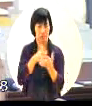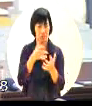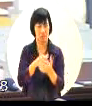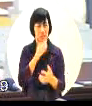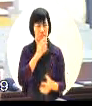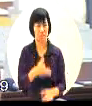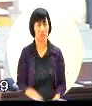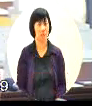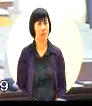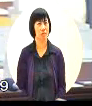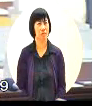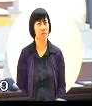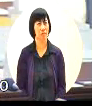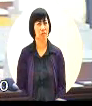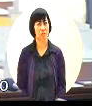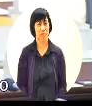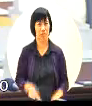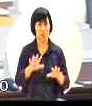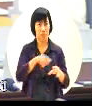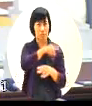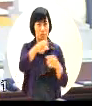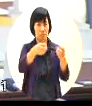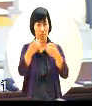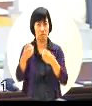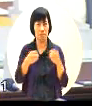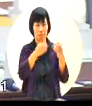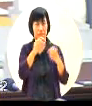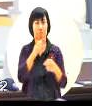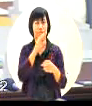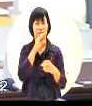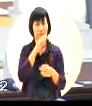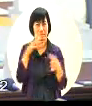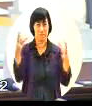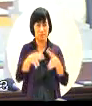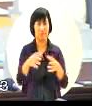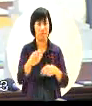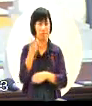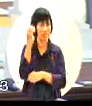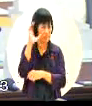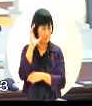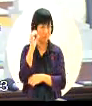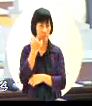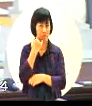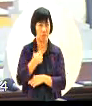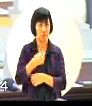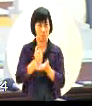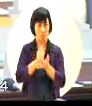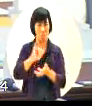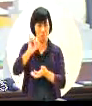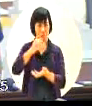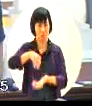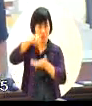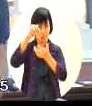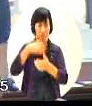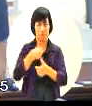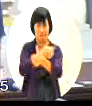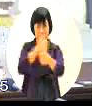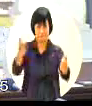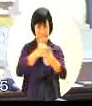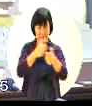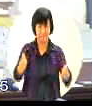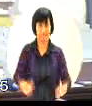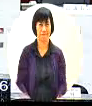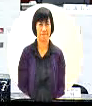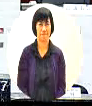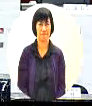一下？吼，啊咱只是一个。今日大家的聆听哈，啊，翁立珠，谢谢大家，